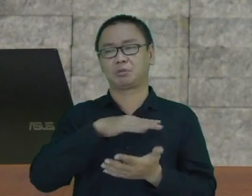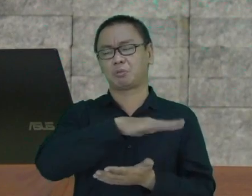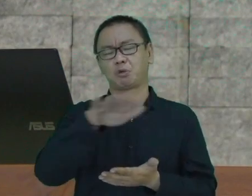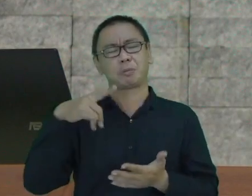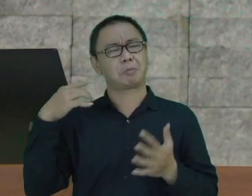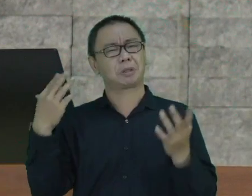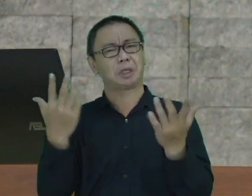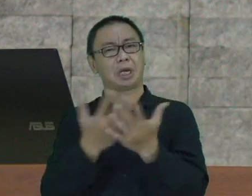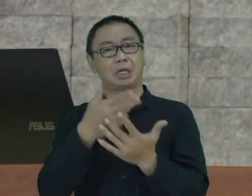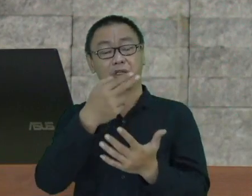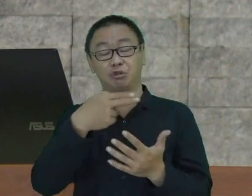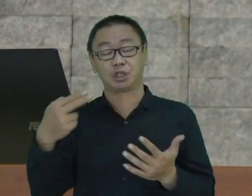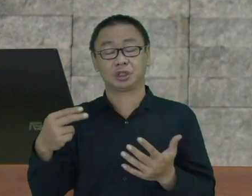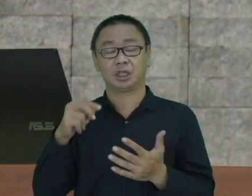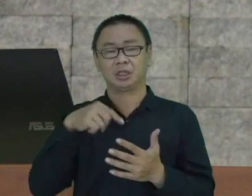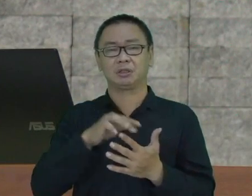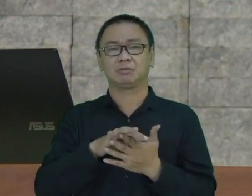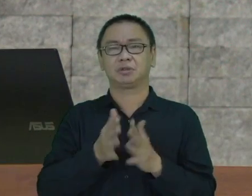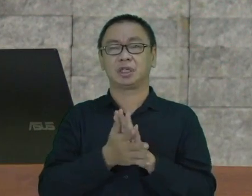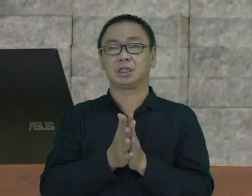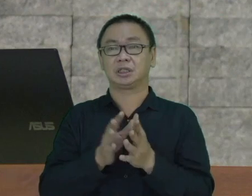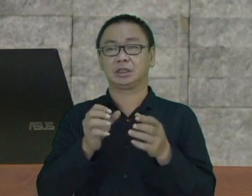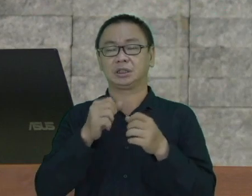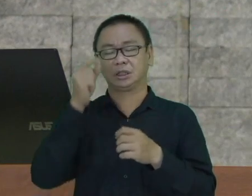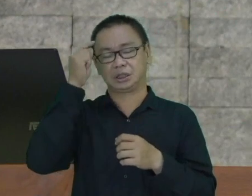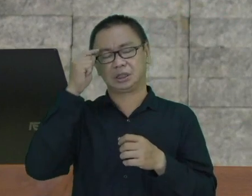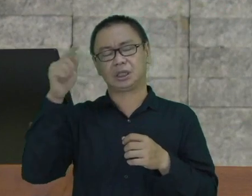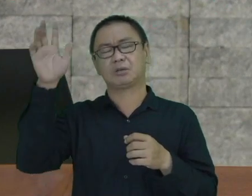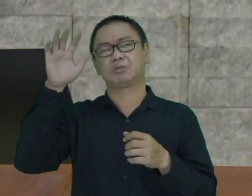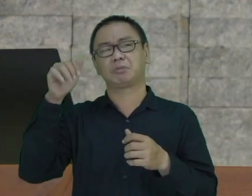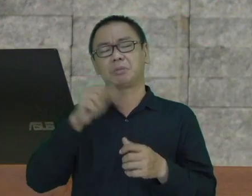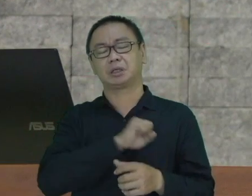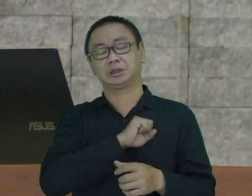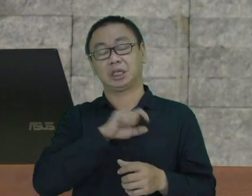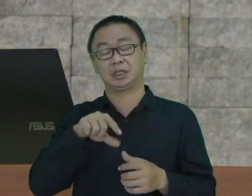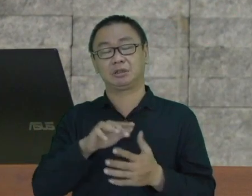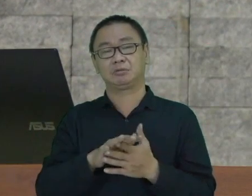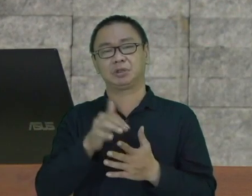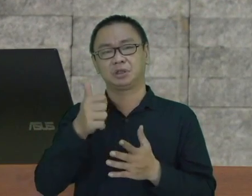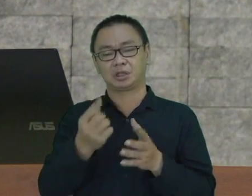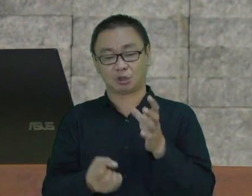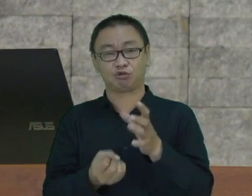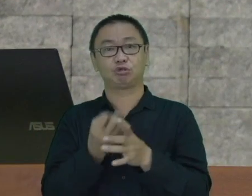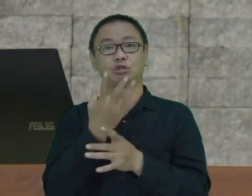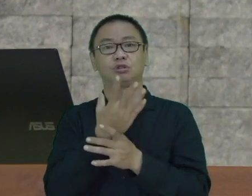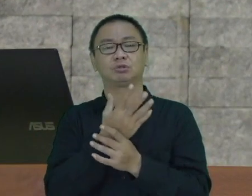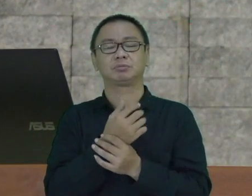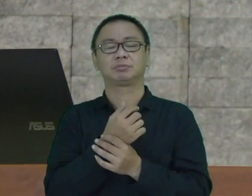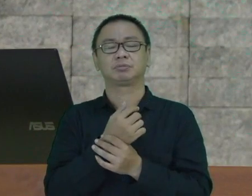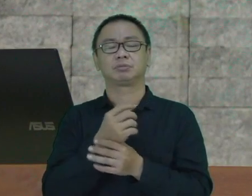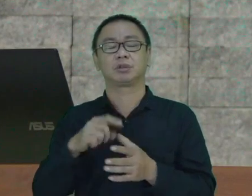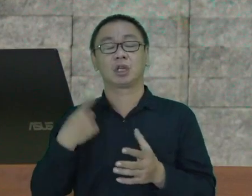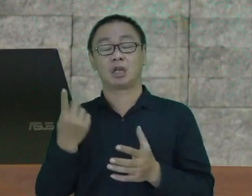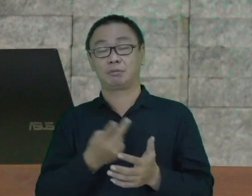ini, maka apa yang menjadi cita-cita bangsa ini senantiasa boleh terwujud. Dan kami juga berdoa